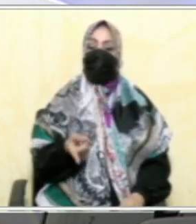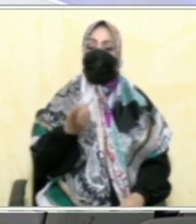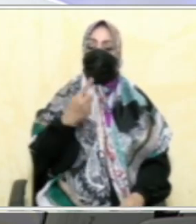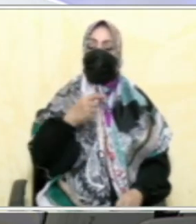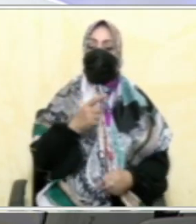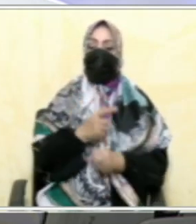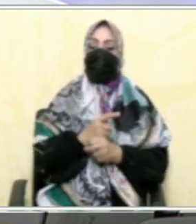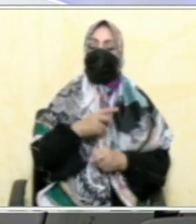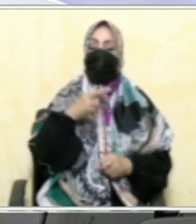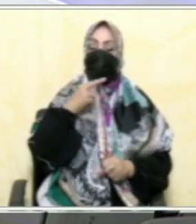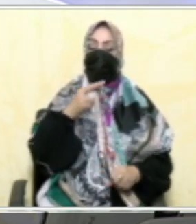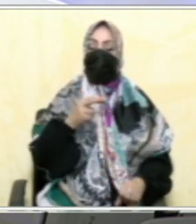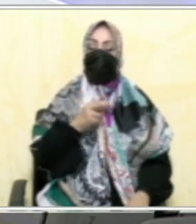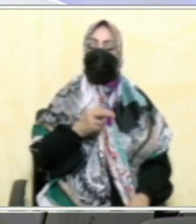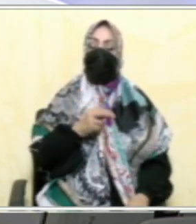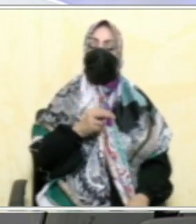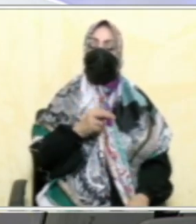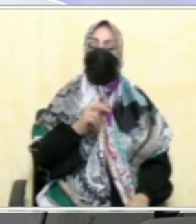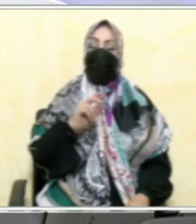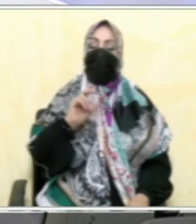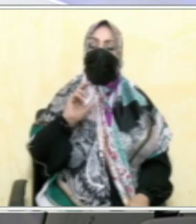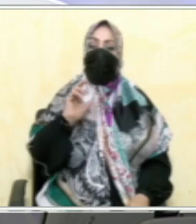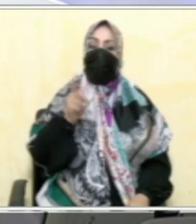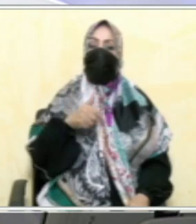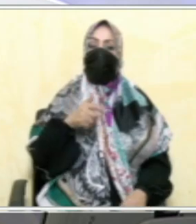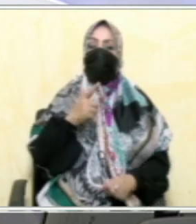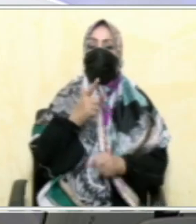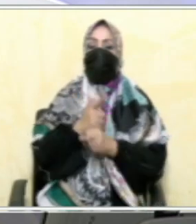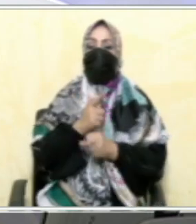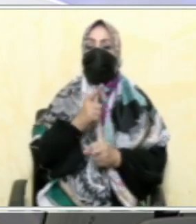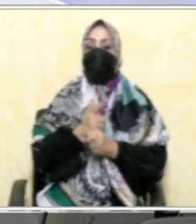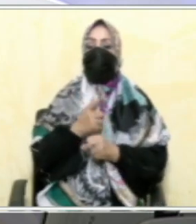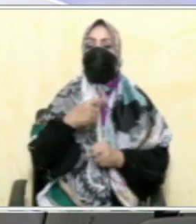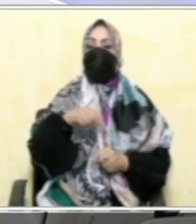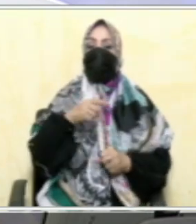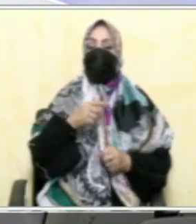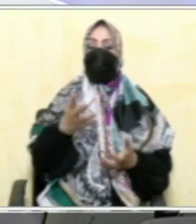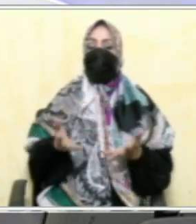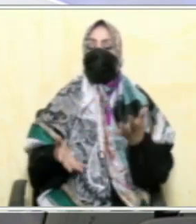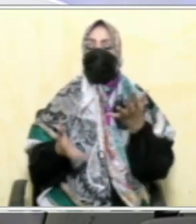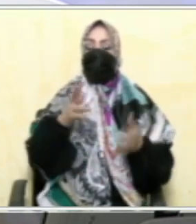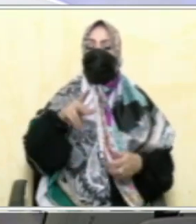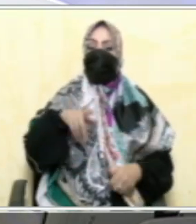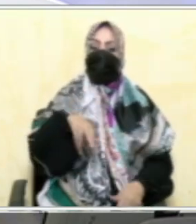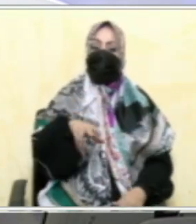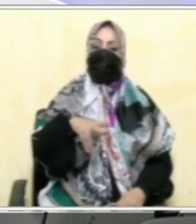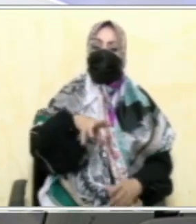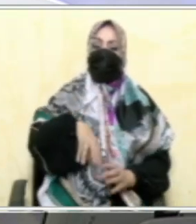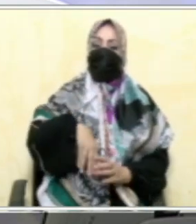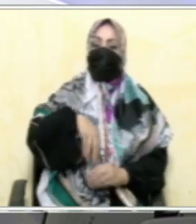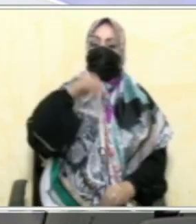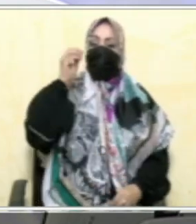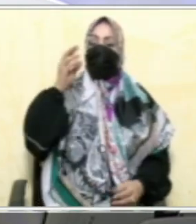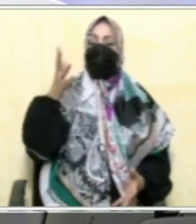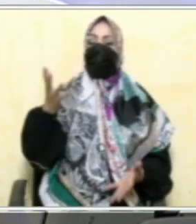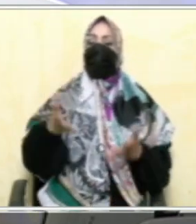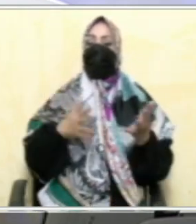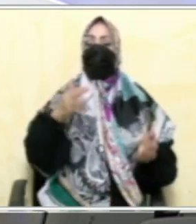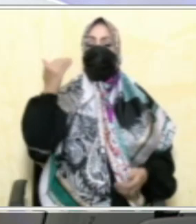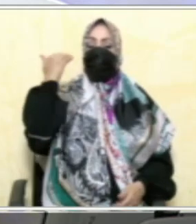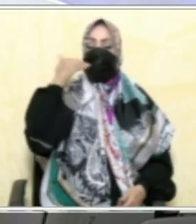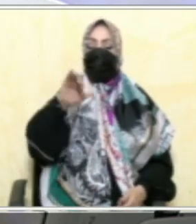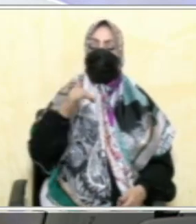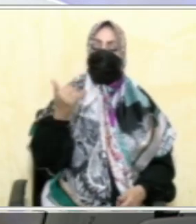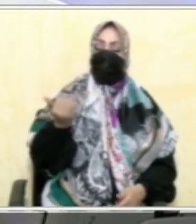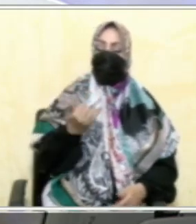روح العدالة في الشباب ضئيلة. إذا كان المعلم ليس عدلا فكيف تريد أن تنشئ جيلا يؤمن